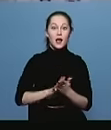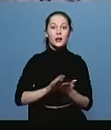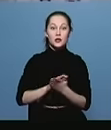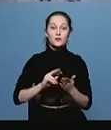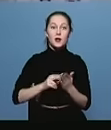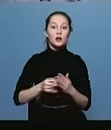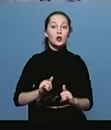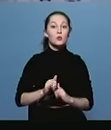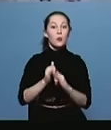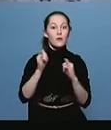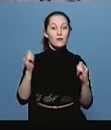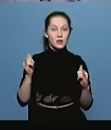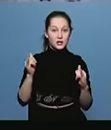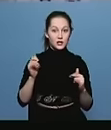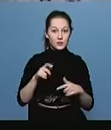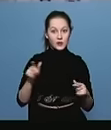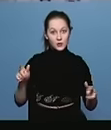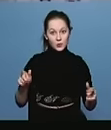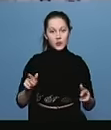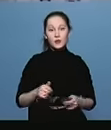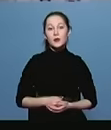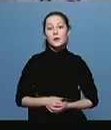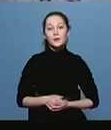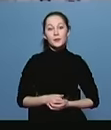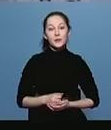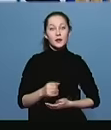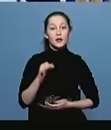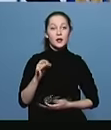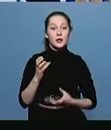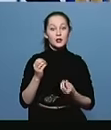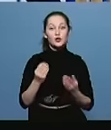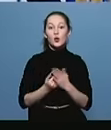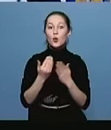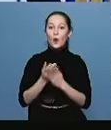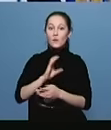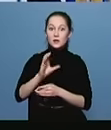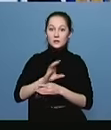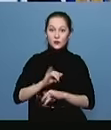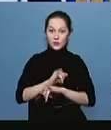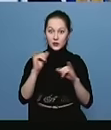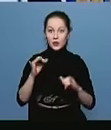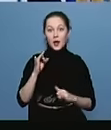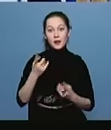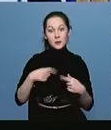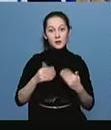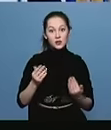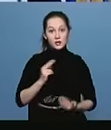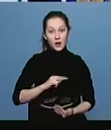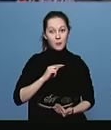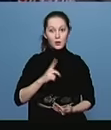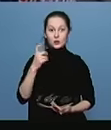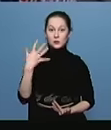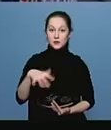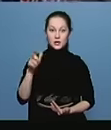объемы, подключать, может быть, дополнительные какие-то еще новые жгуты. Сейчас на предприятии работает порядка